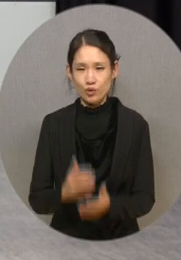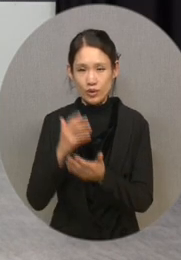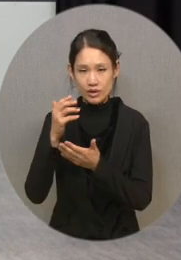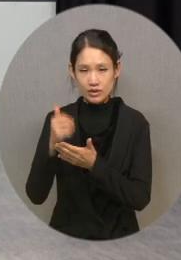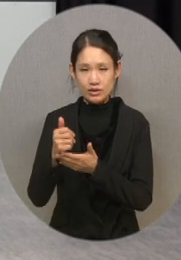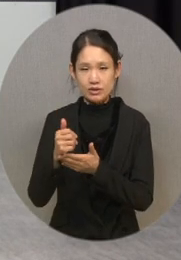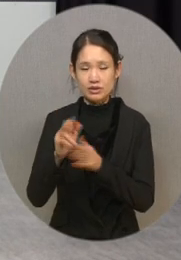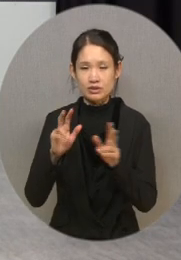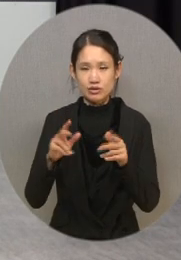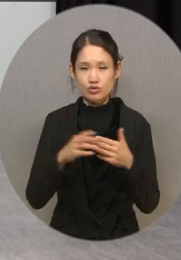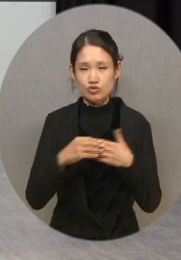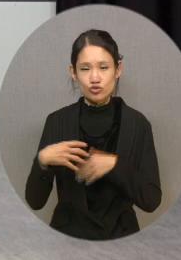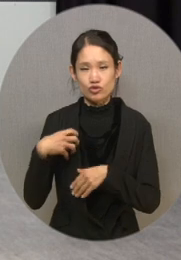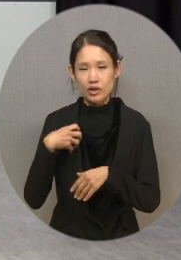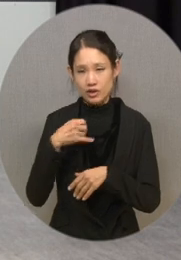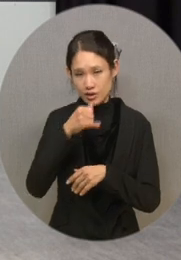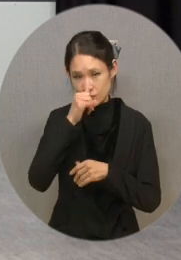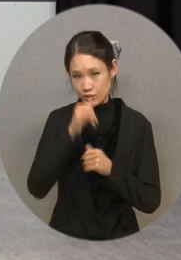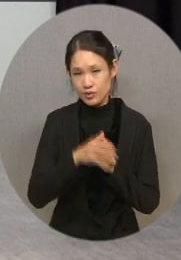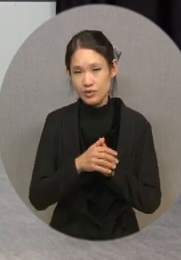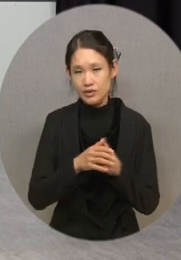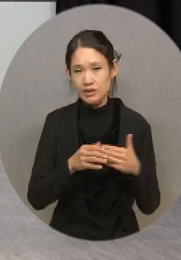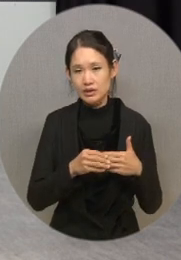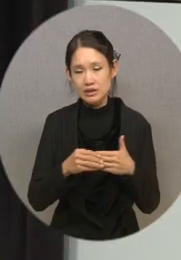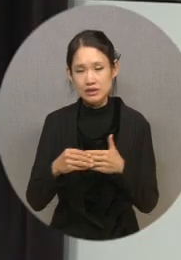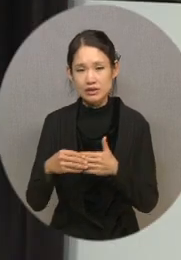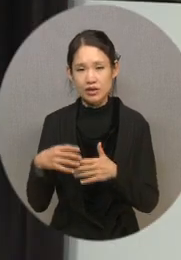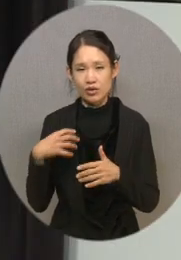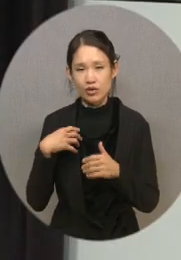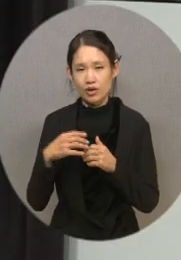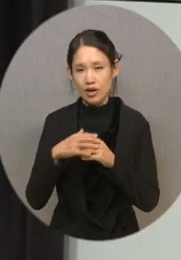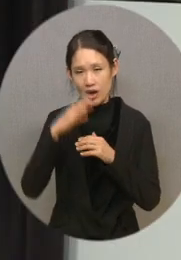회장님께서 지금 주관하고 있고 이끌어가는